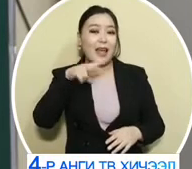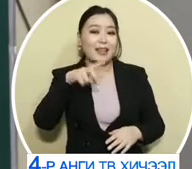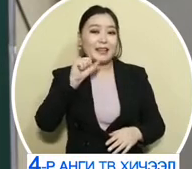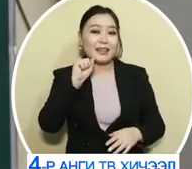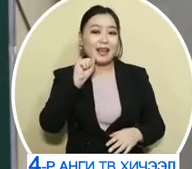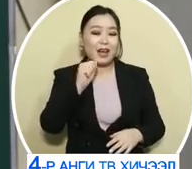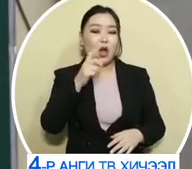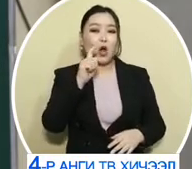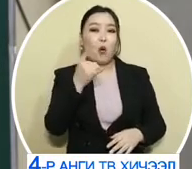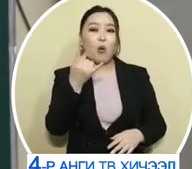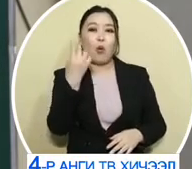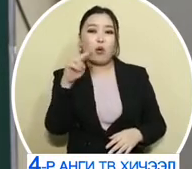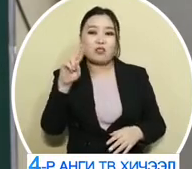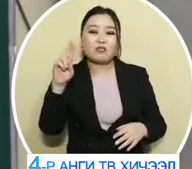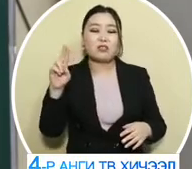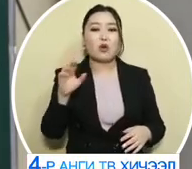өргөлтийг тохируулан